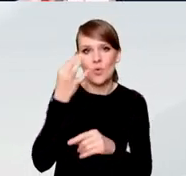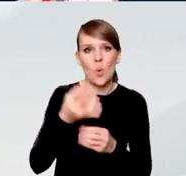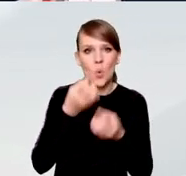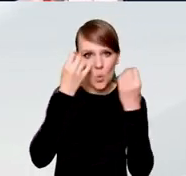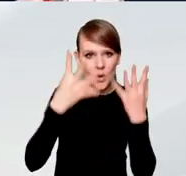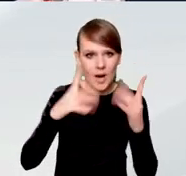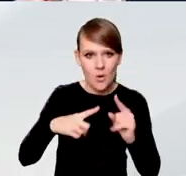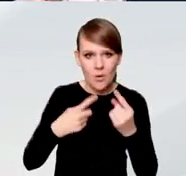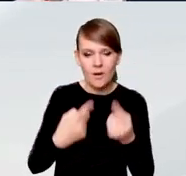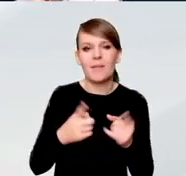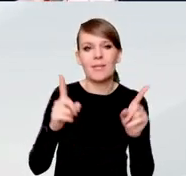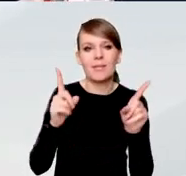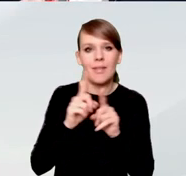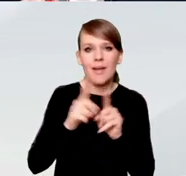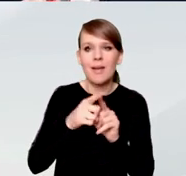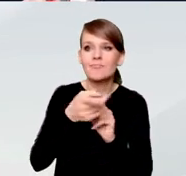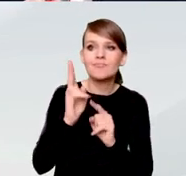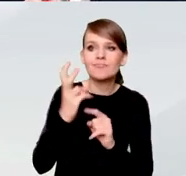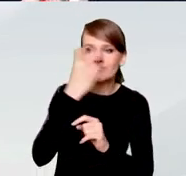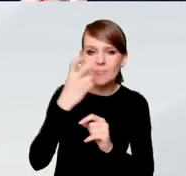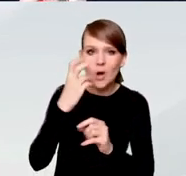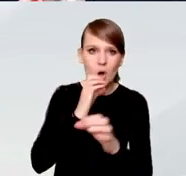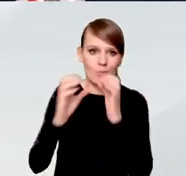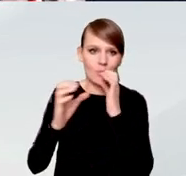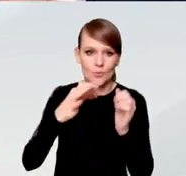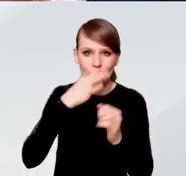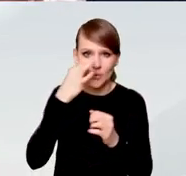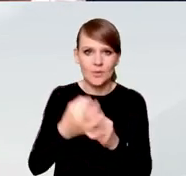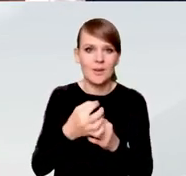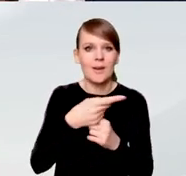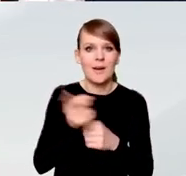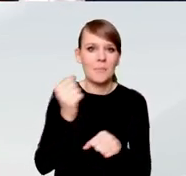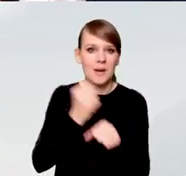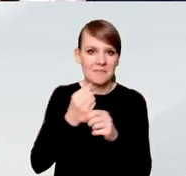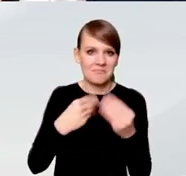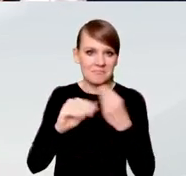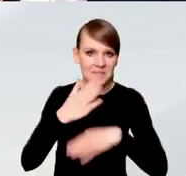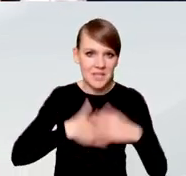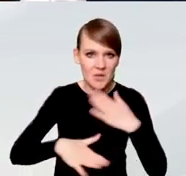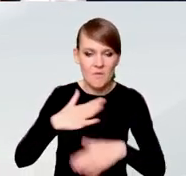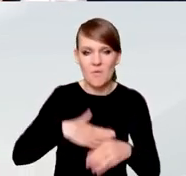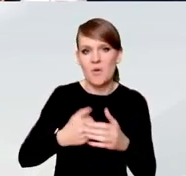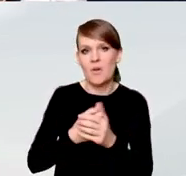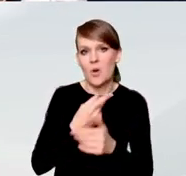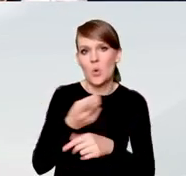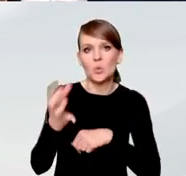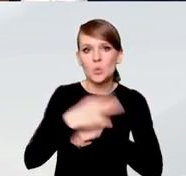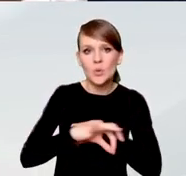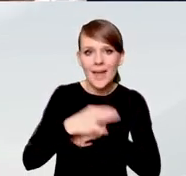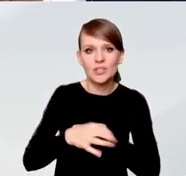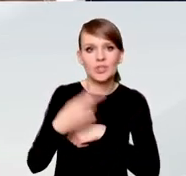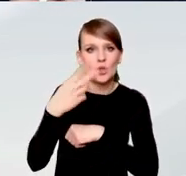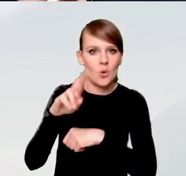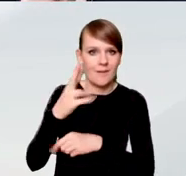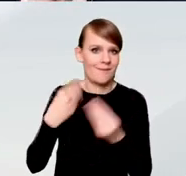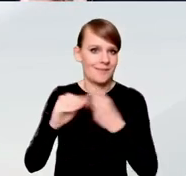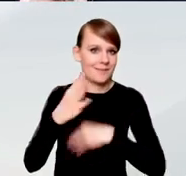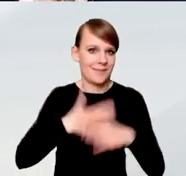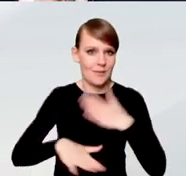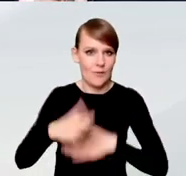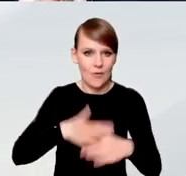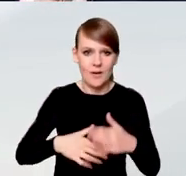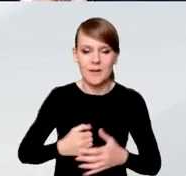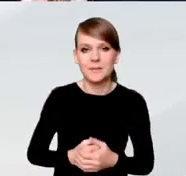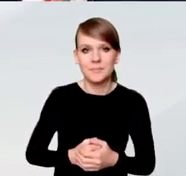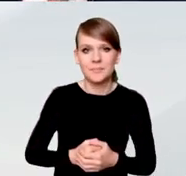komunikacji z interesariuszami, wzrost satysfakcji pracowników, wzrost satysfakcji studentów i doktorantów. Druga